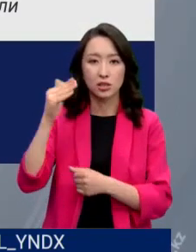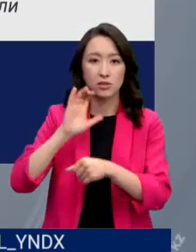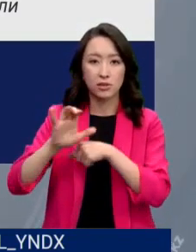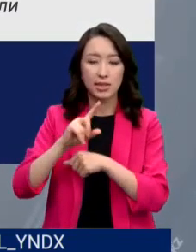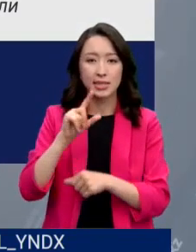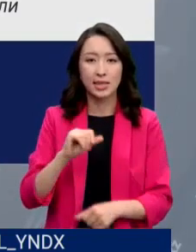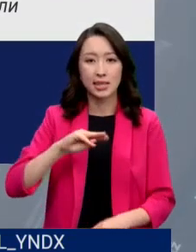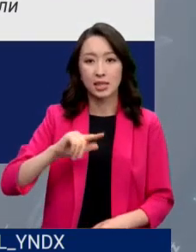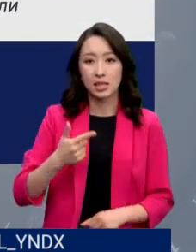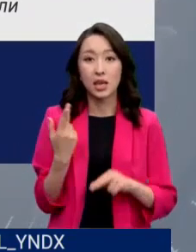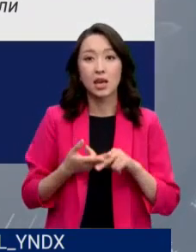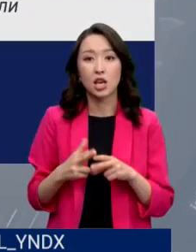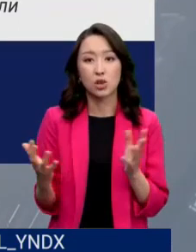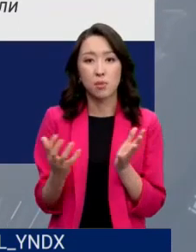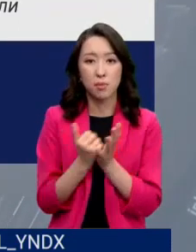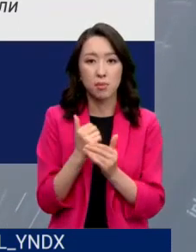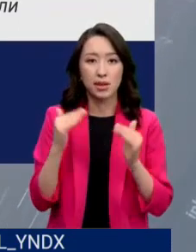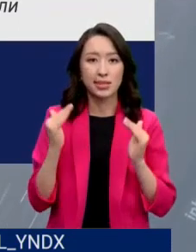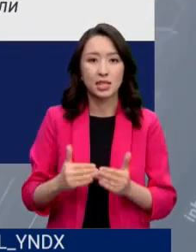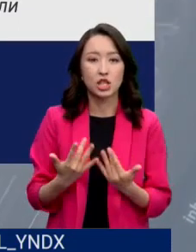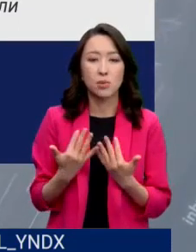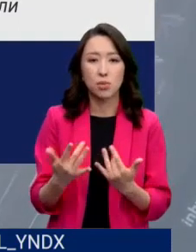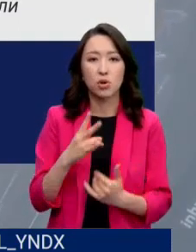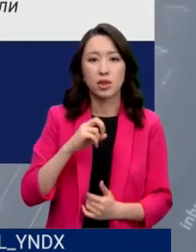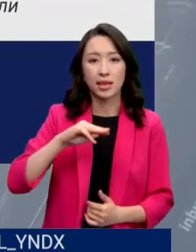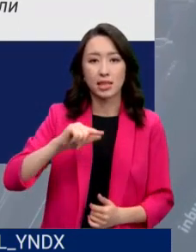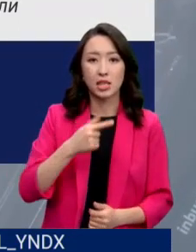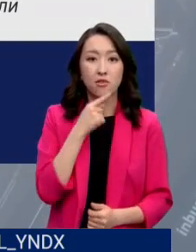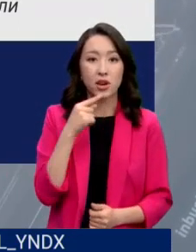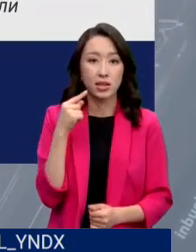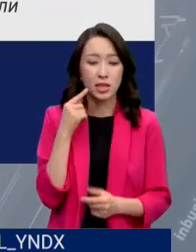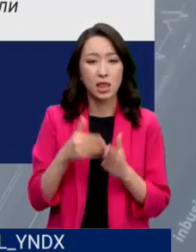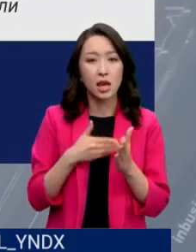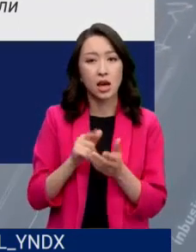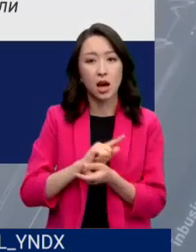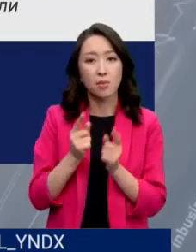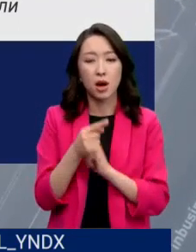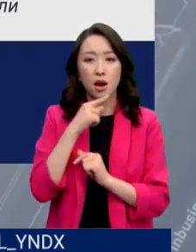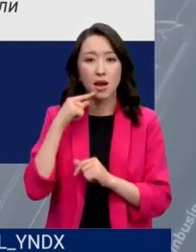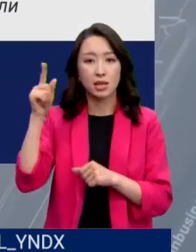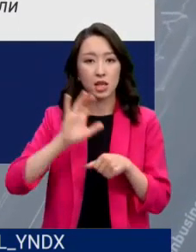Федерацию за тенге. Этим обуславливается низкий спрос на тенге в России, в отличие от российских